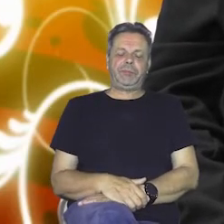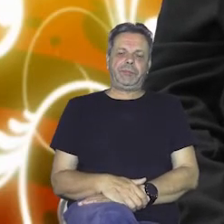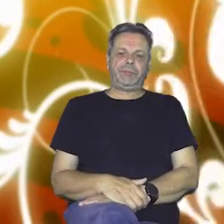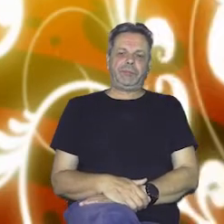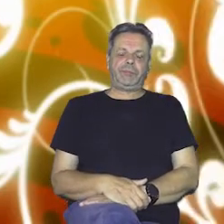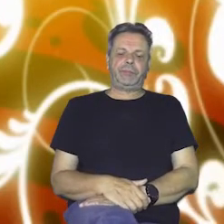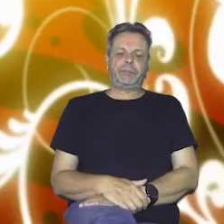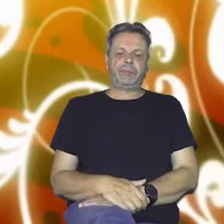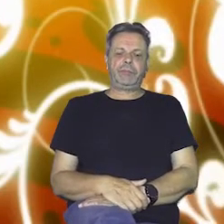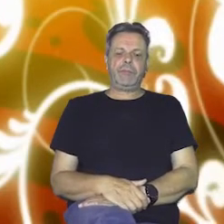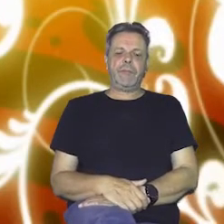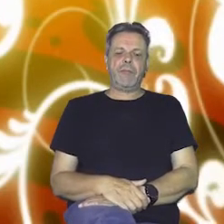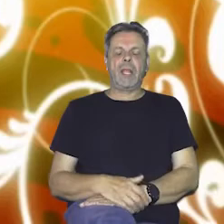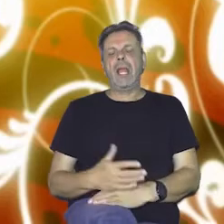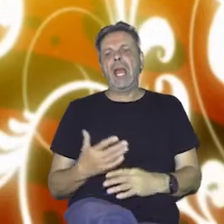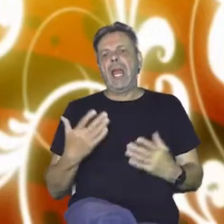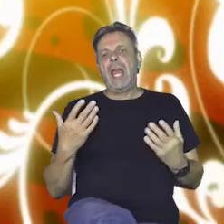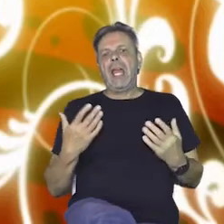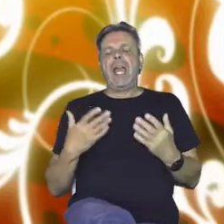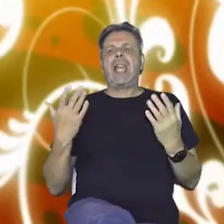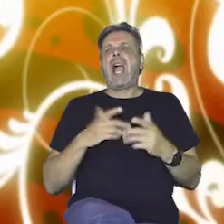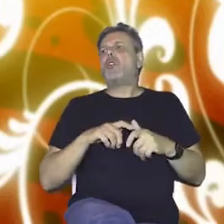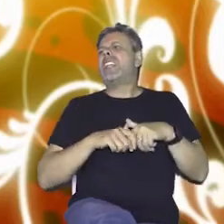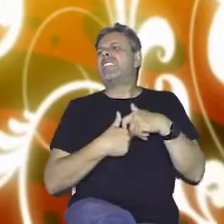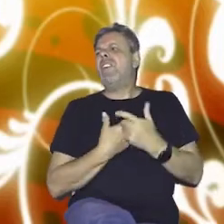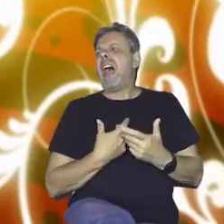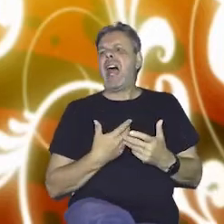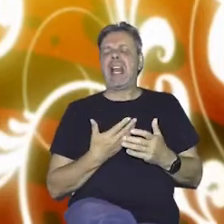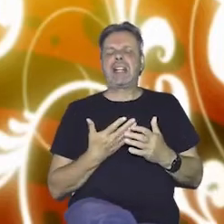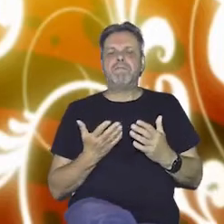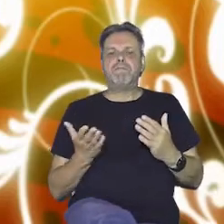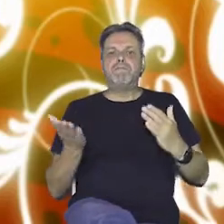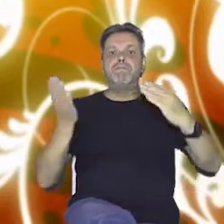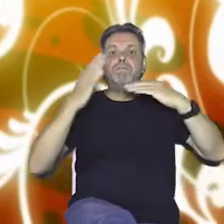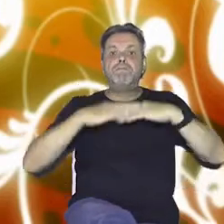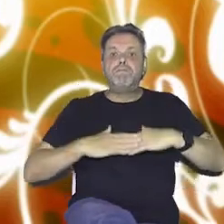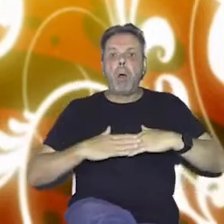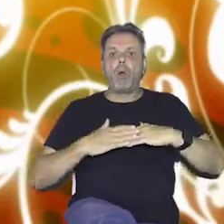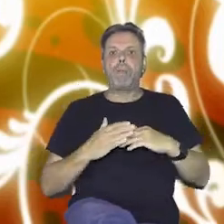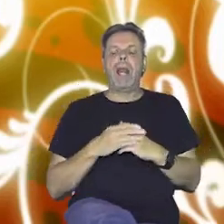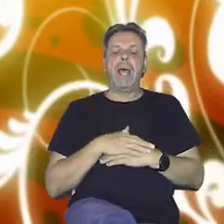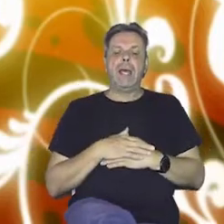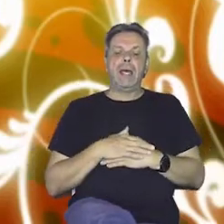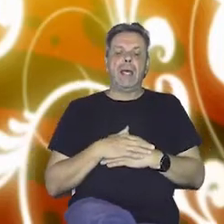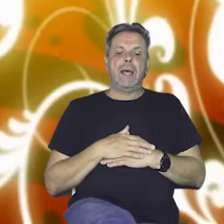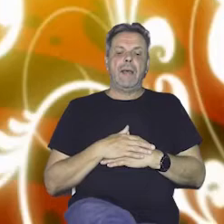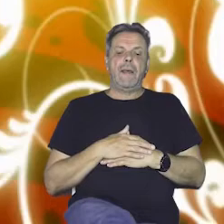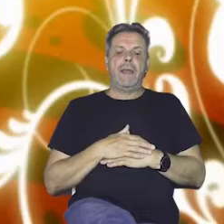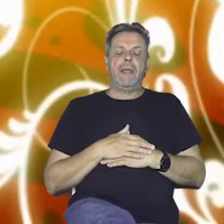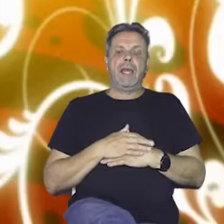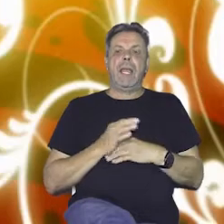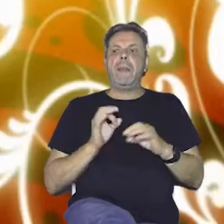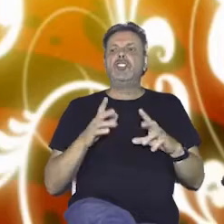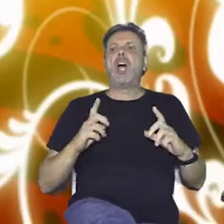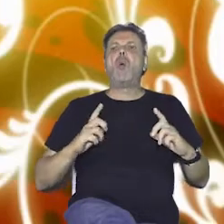da. Vidi, Željko, kako se stvar nekako sklopila. Sad ću ja početi ko alternativci. Ništa